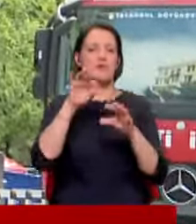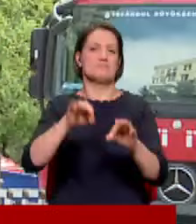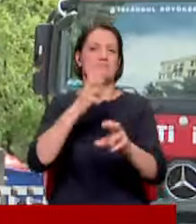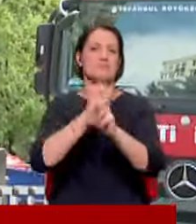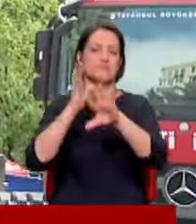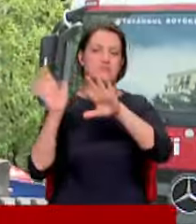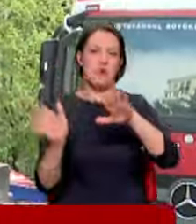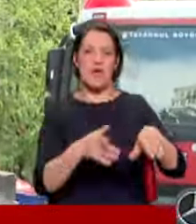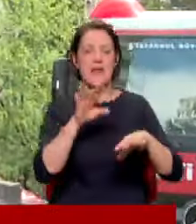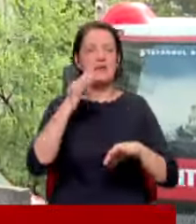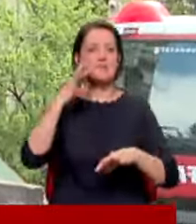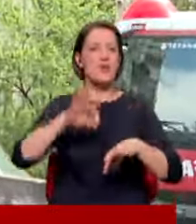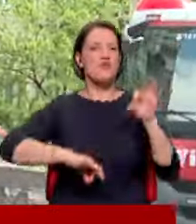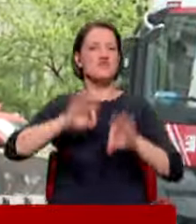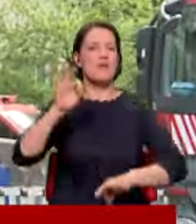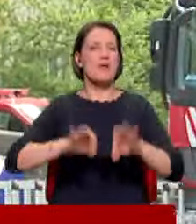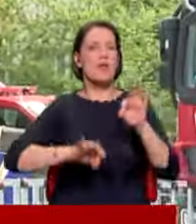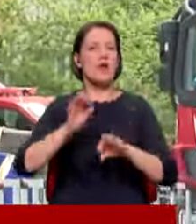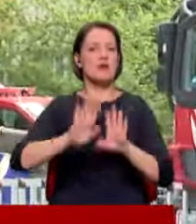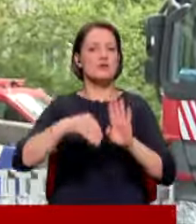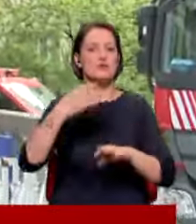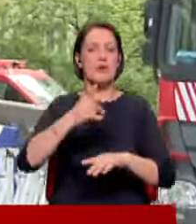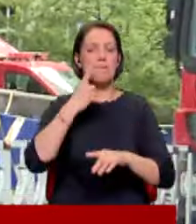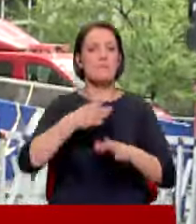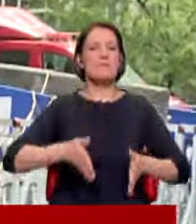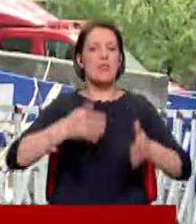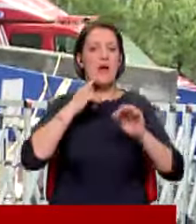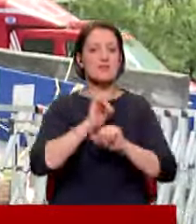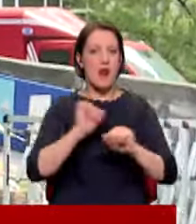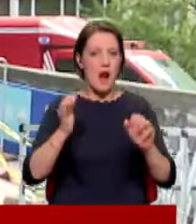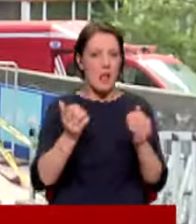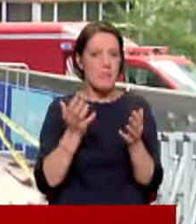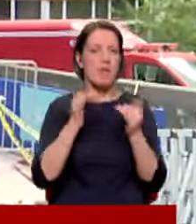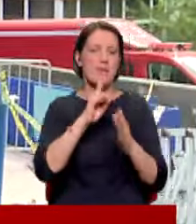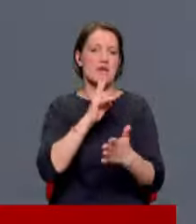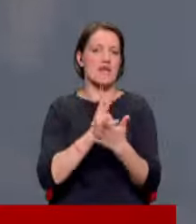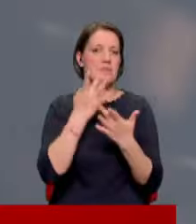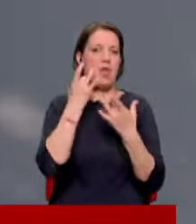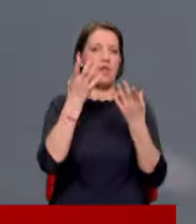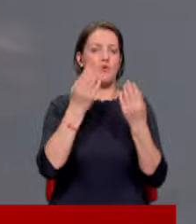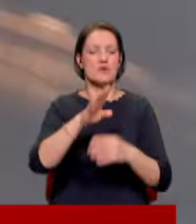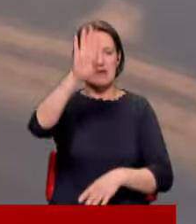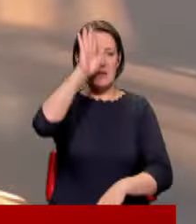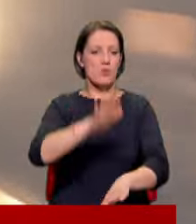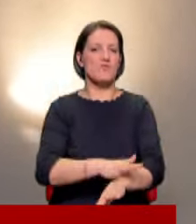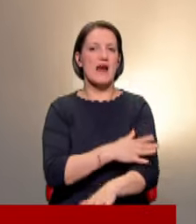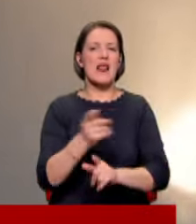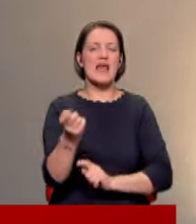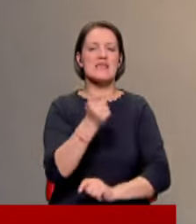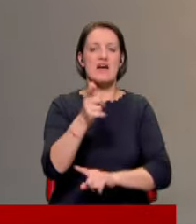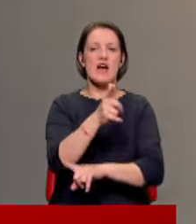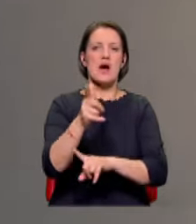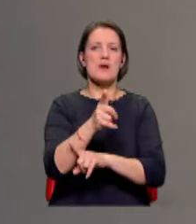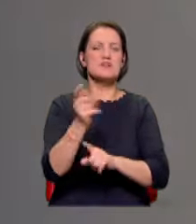Şimdi yapılan incelemeler sonrası binanın zarar alıp almadığı netleşecek. İstanbul Valiliği itfaiye